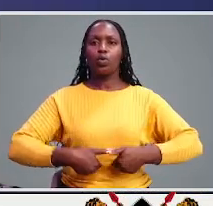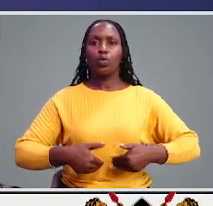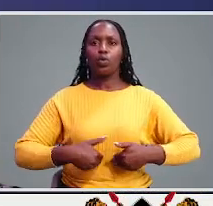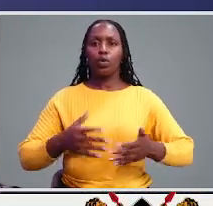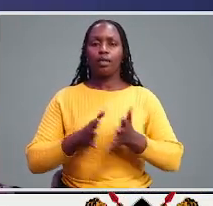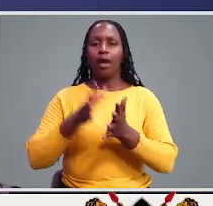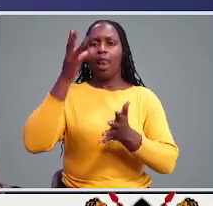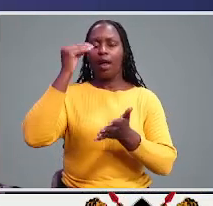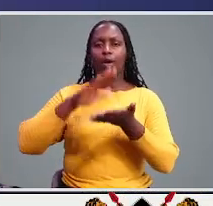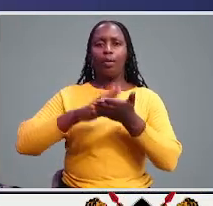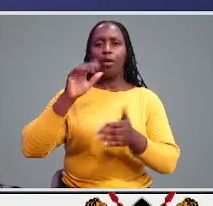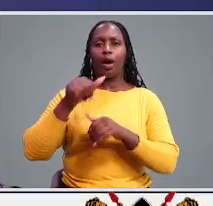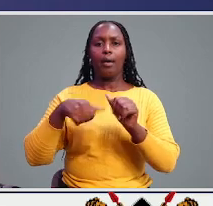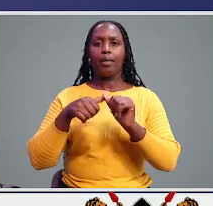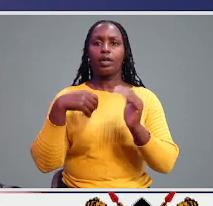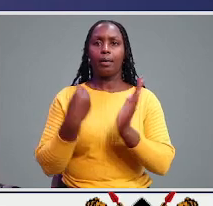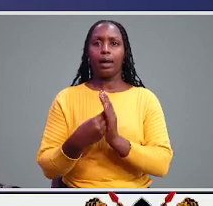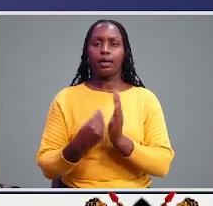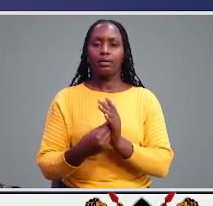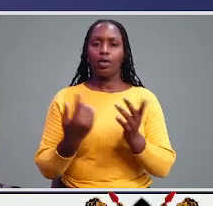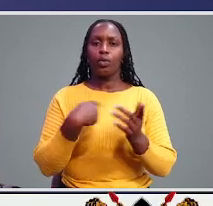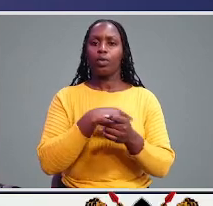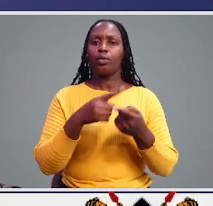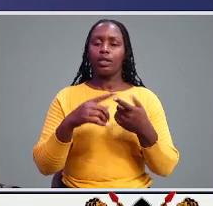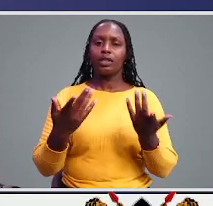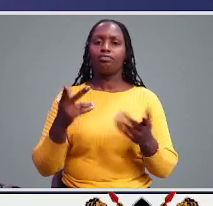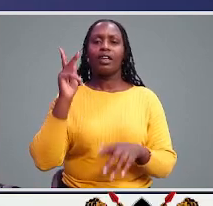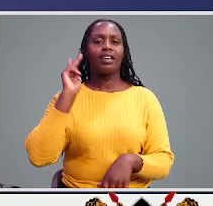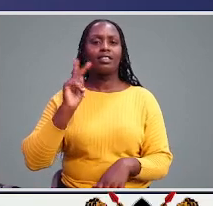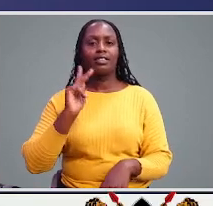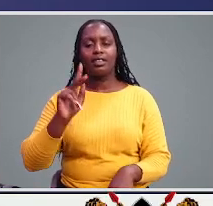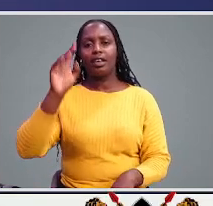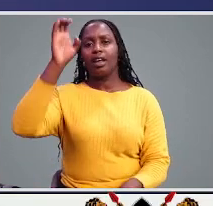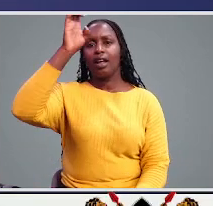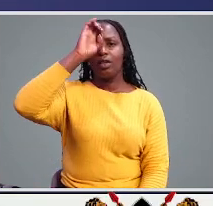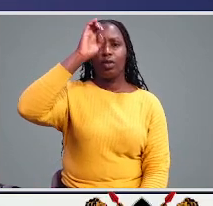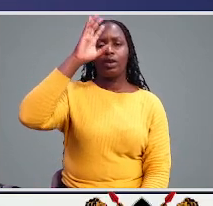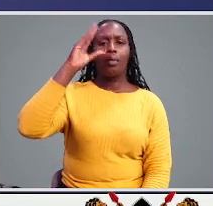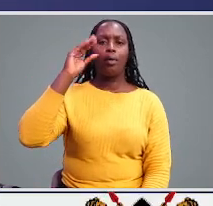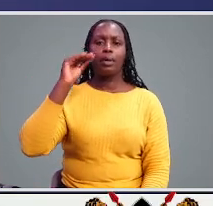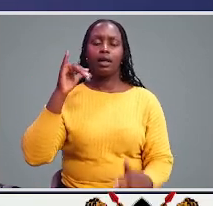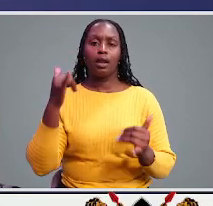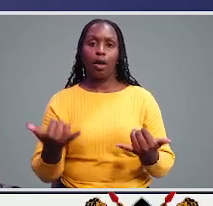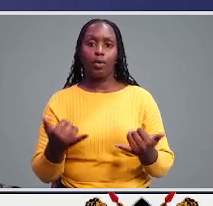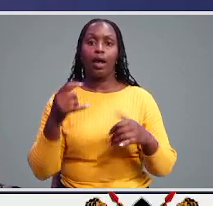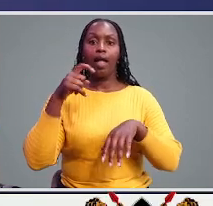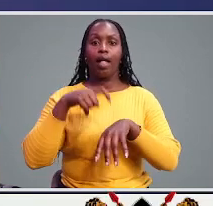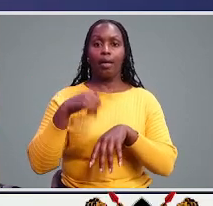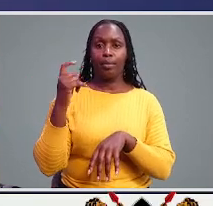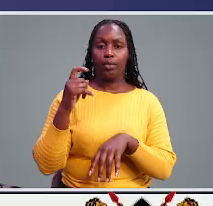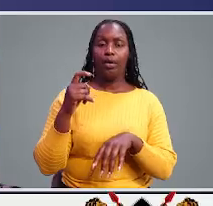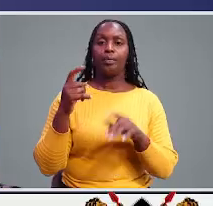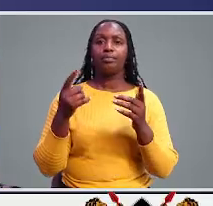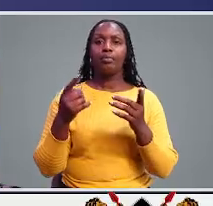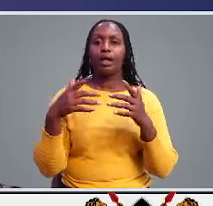Passes from Kisii, Eldoret, Kisumu, Mombasa, and now in Embu Chuka. Very